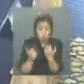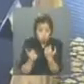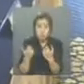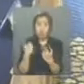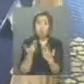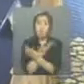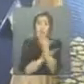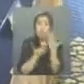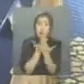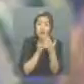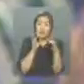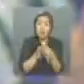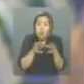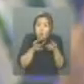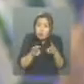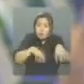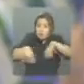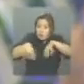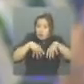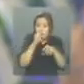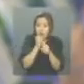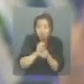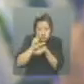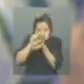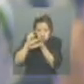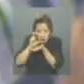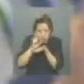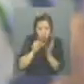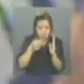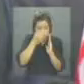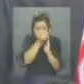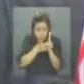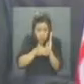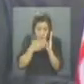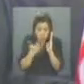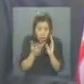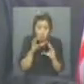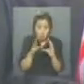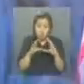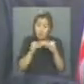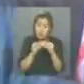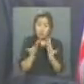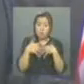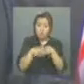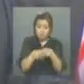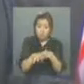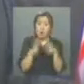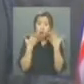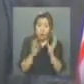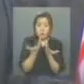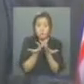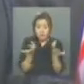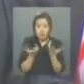ละเอียดด้านเทคนิคของการทำแผนที่ภาพถ่ายทางอากาศก่อนมีการพิจารณาในเรื่องเส้นเขตแดนและหาเอกช